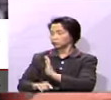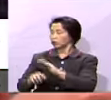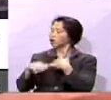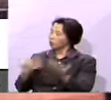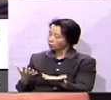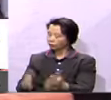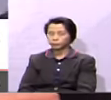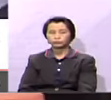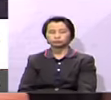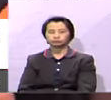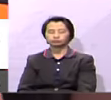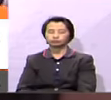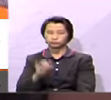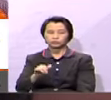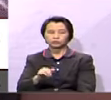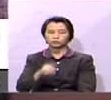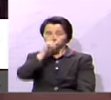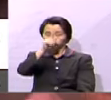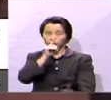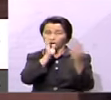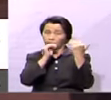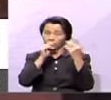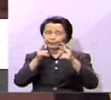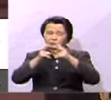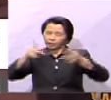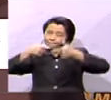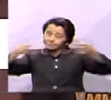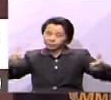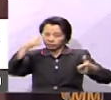Baik, sebenarnya harapan kami cukup besar untuk rakyat Malaysia